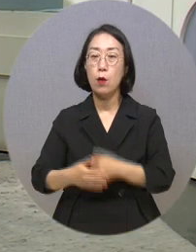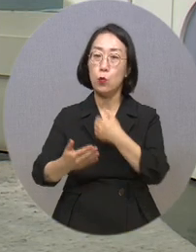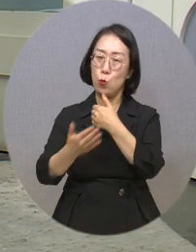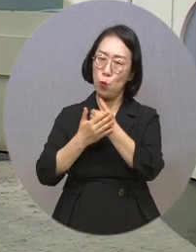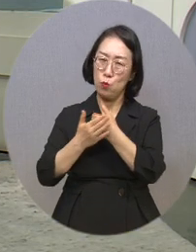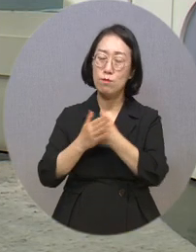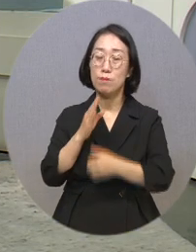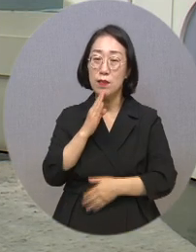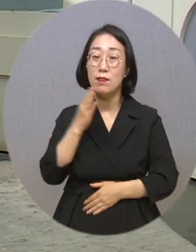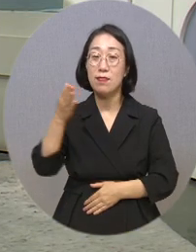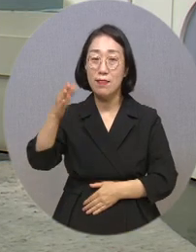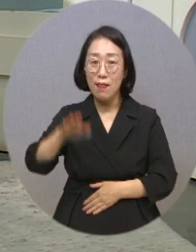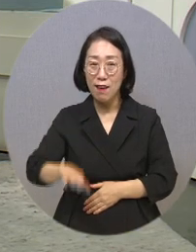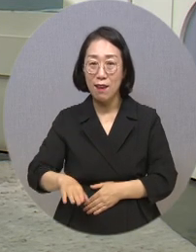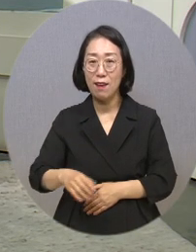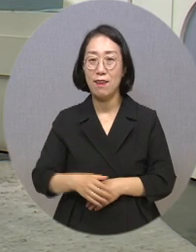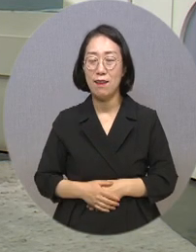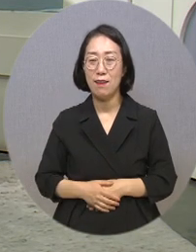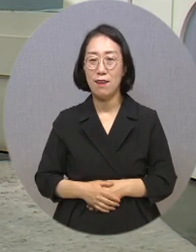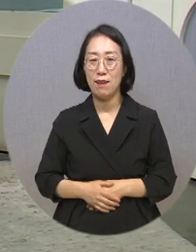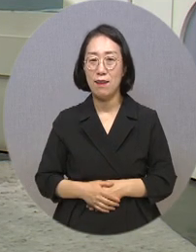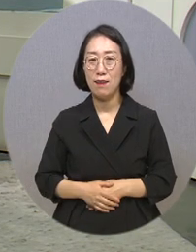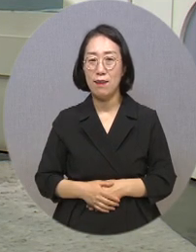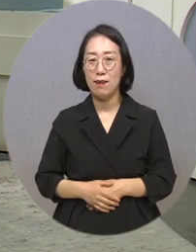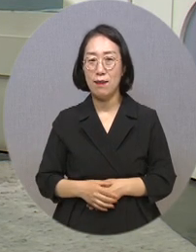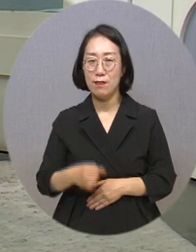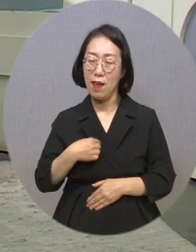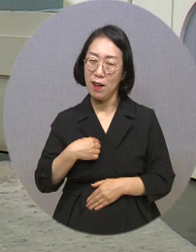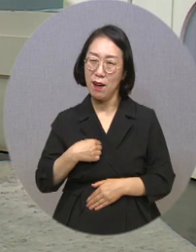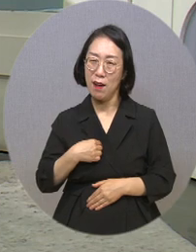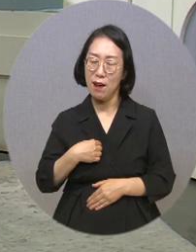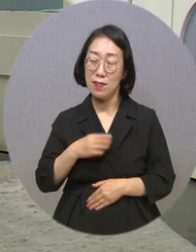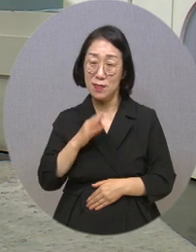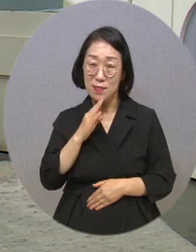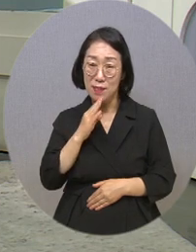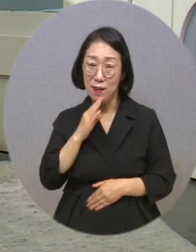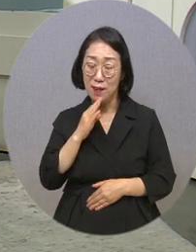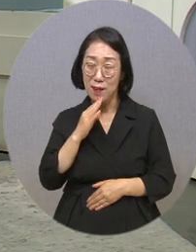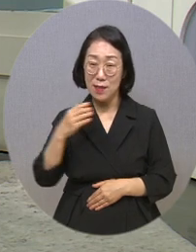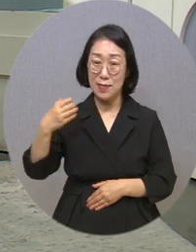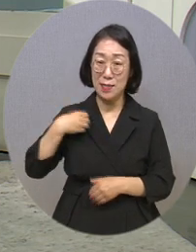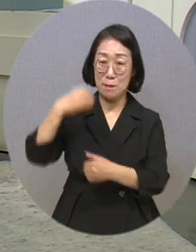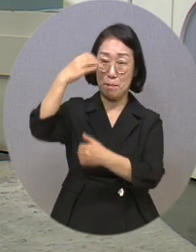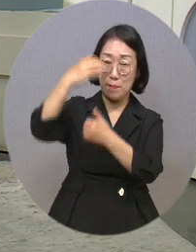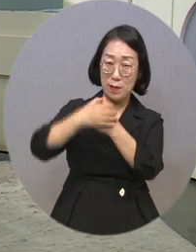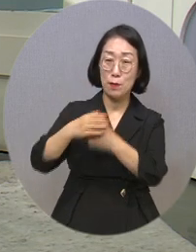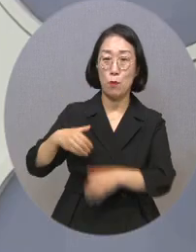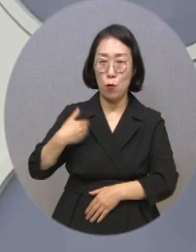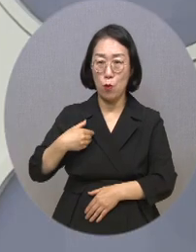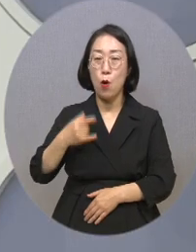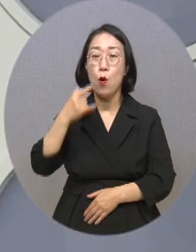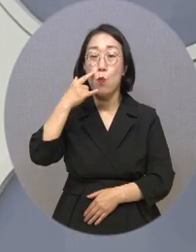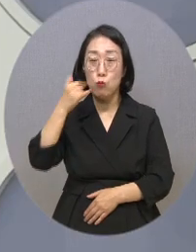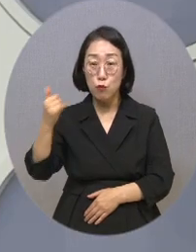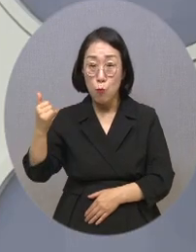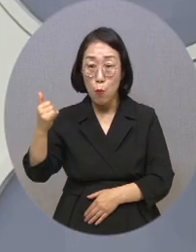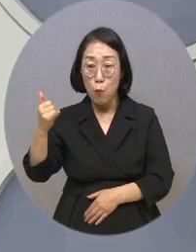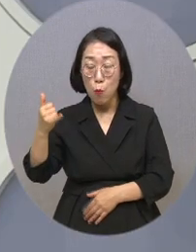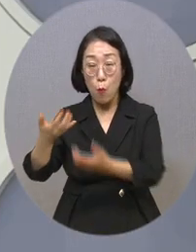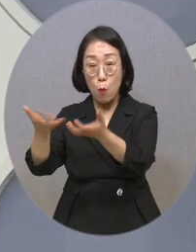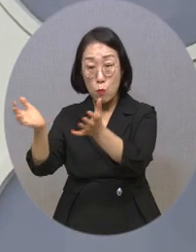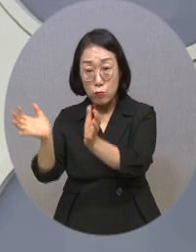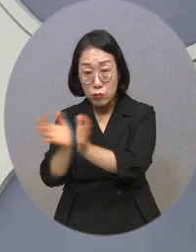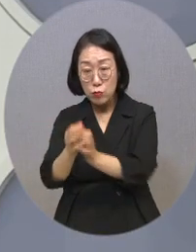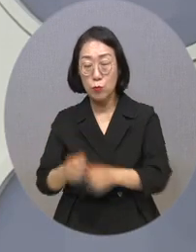받긴 받았지만은 제가 이렇게 할 줄이라고는 몰랐고요. 예. 근데 저는 크게 해서 부모가 한 축이 돼야 되고 또 한